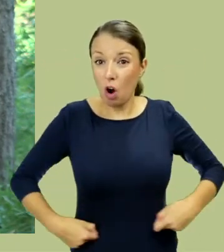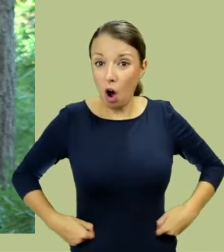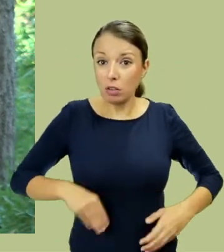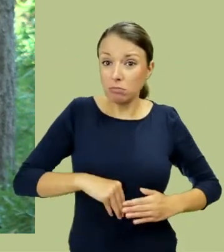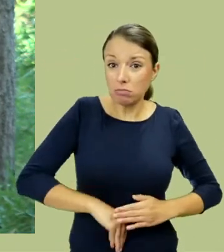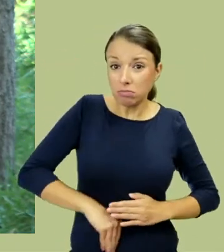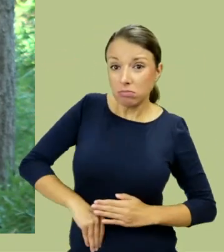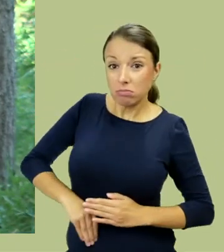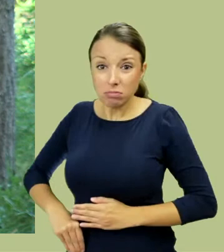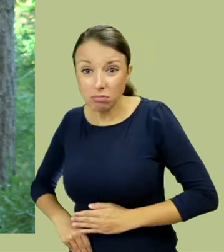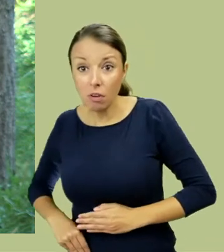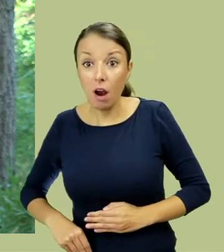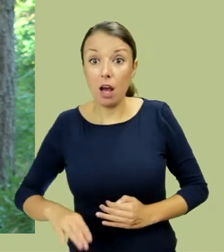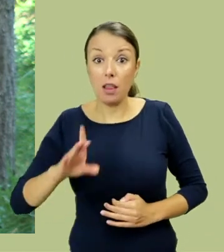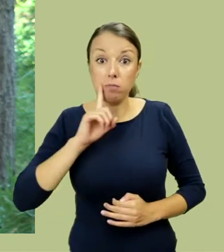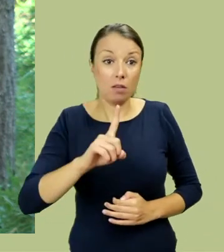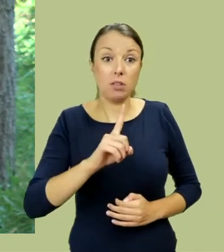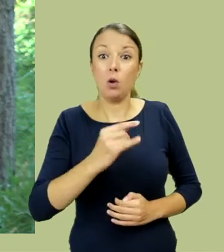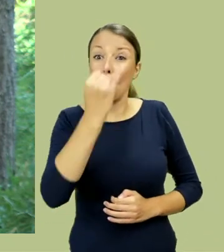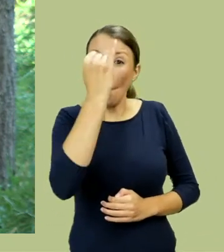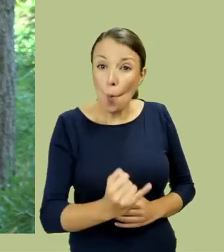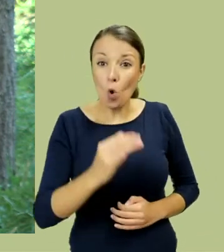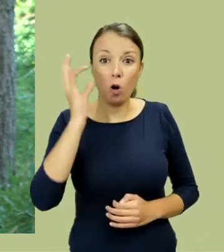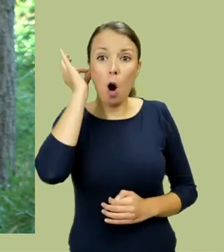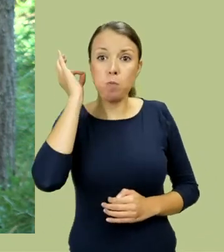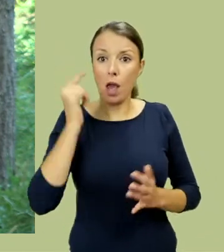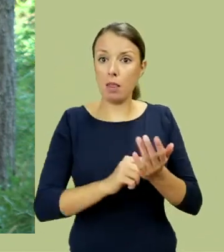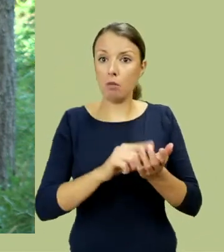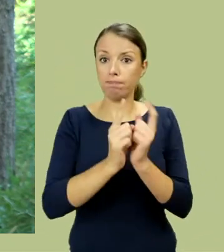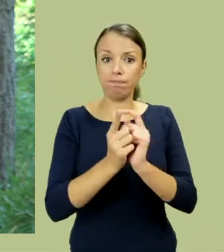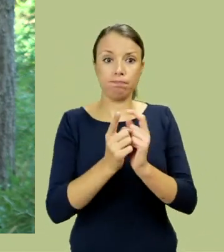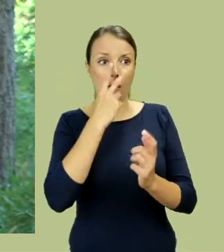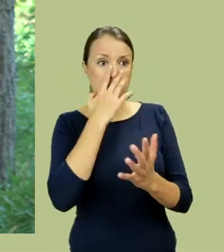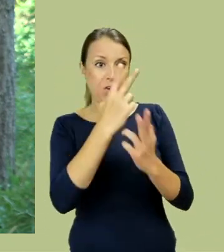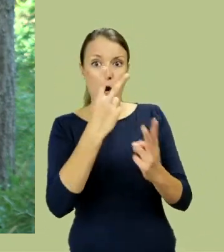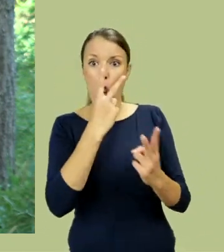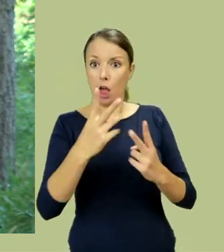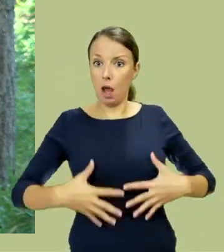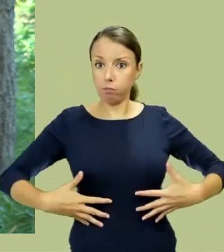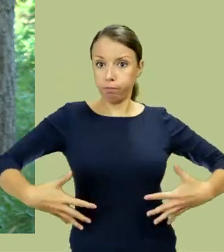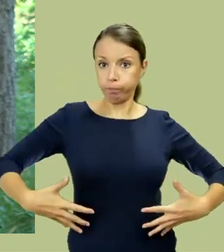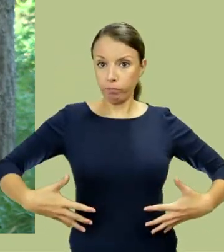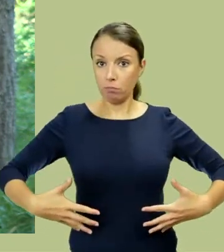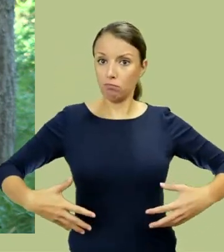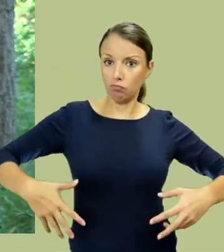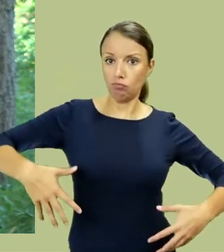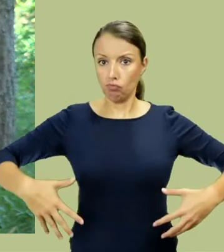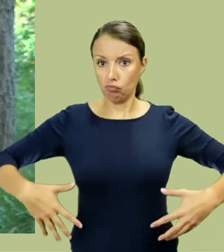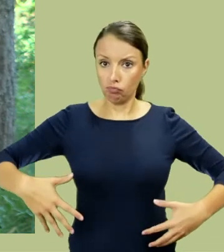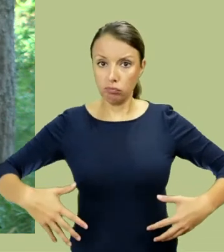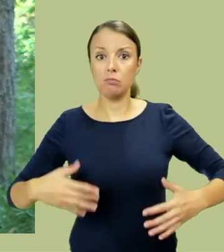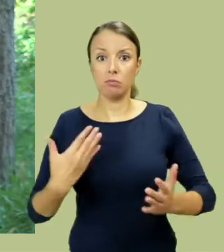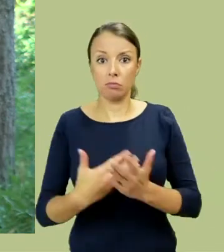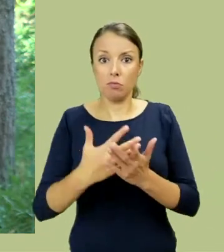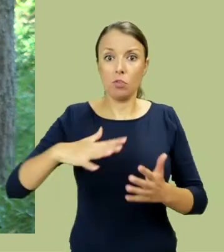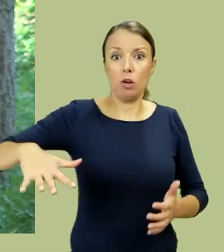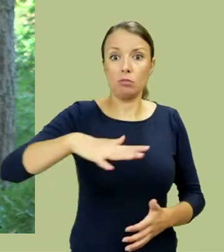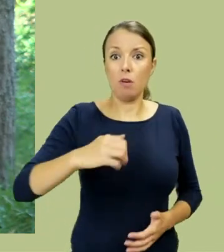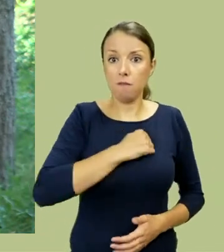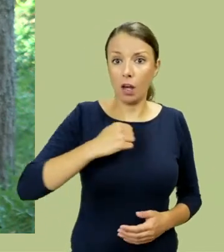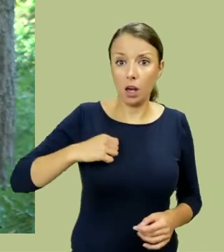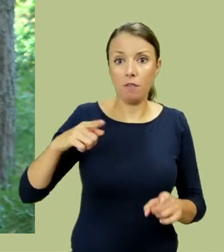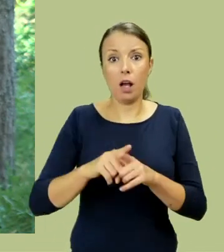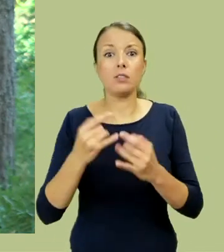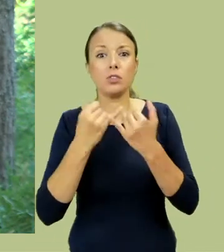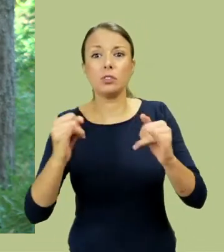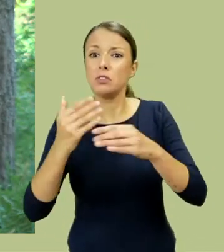dość korpulentne i ciężkie osoby, kiedy przenosiły te choćby po Warszawie, a czasami dalej broń do magazynów.